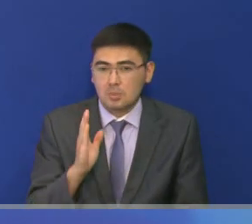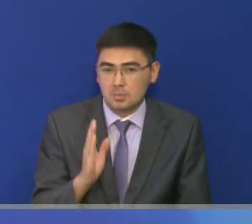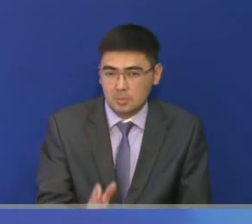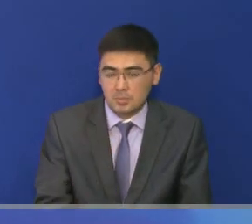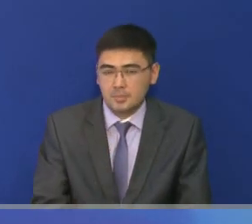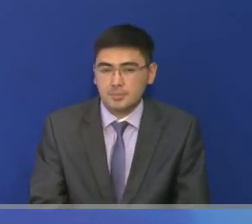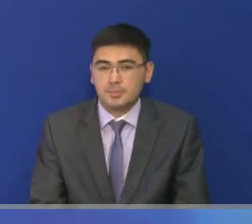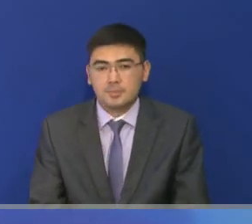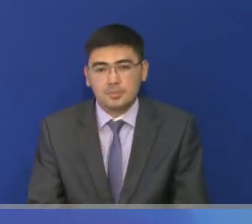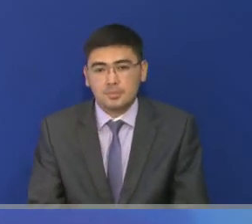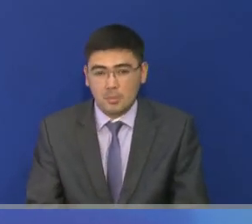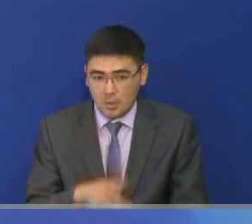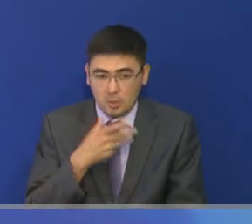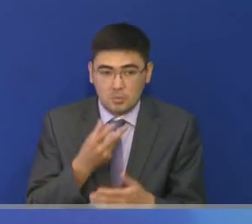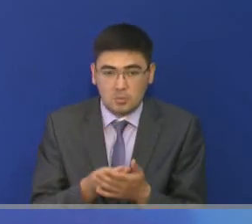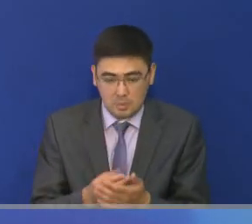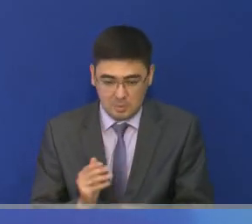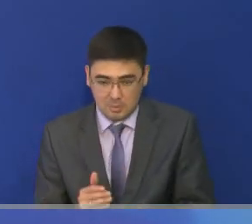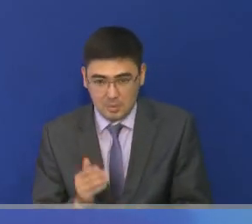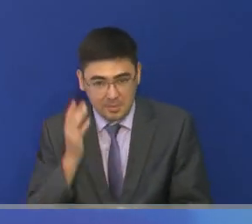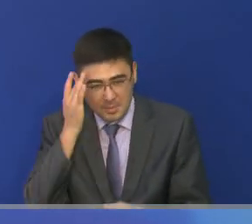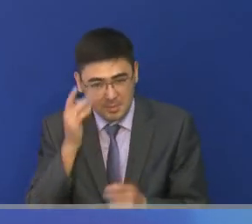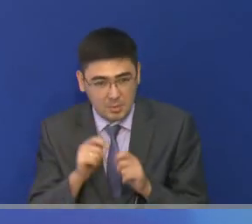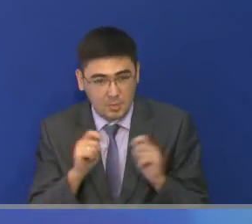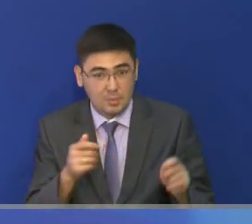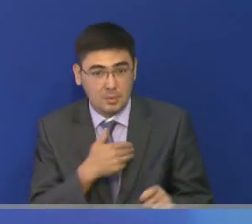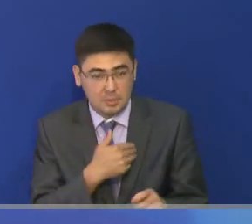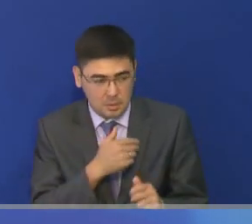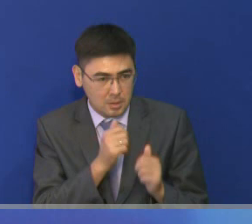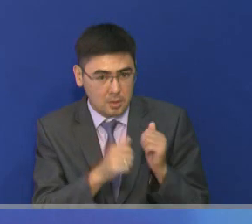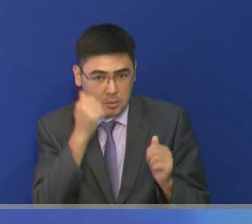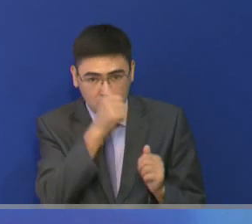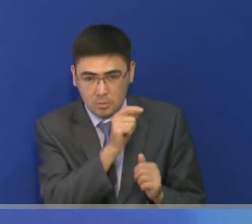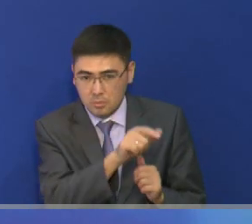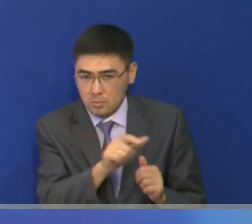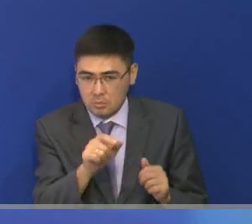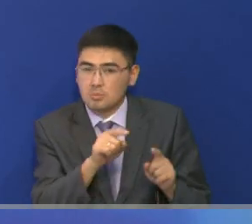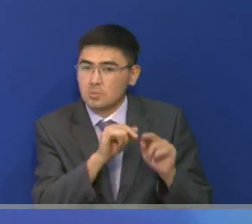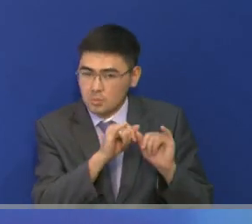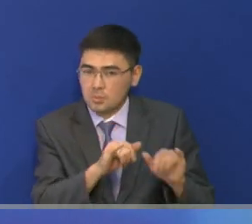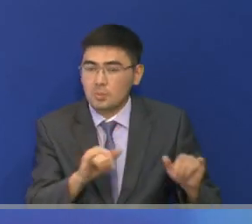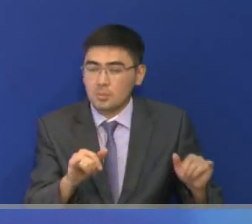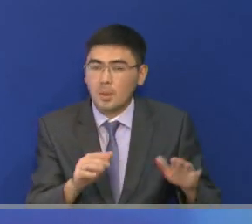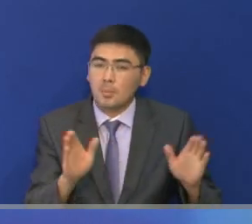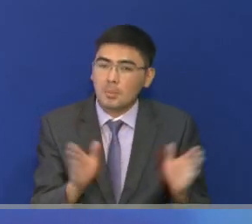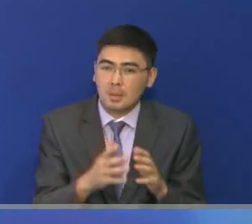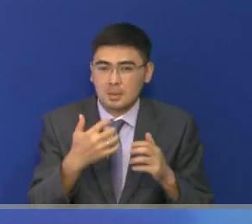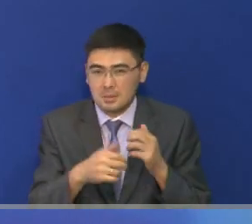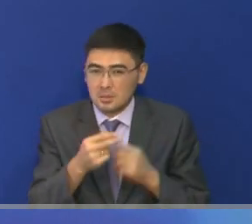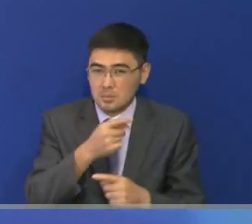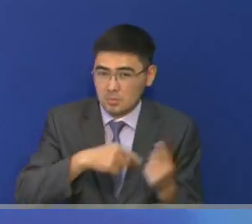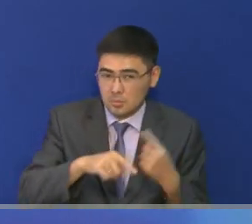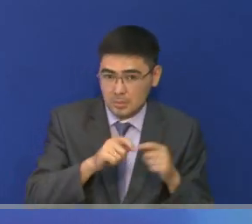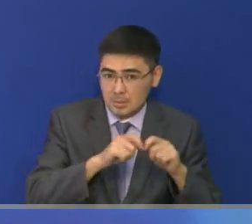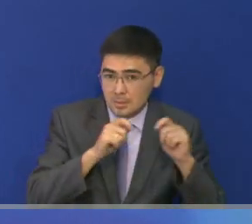Жеке кәсіп ашып өз ісін дөңгелеткісі келетіндер қатары жыл сайын артып келеді. Осы орайда мемлекетте шағын және орта бизнесті дамытуға және